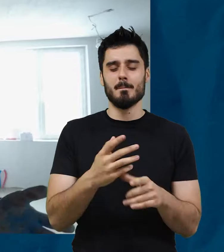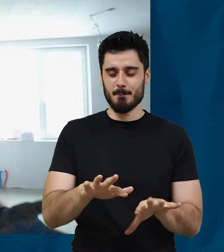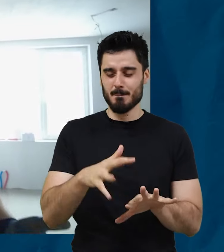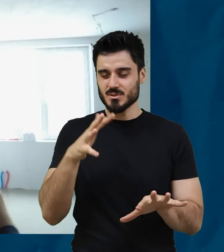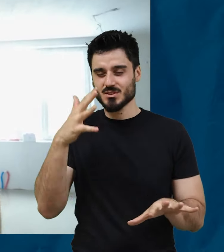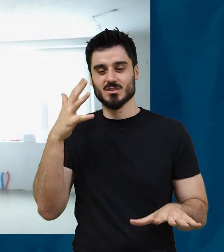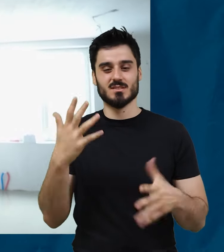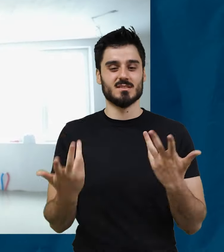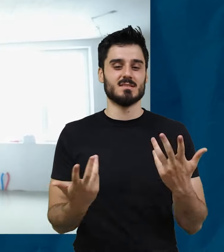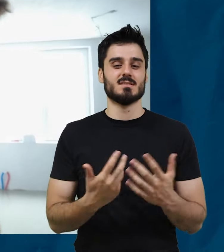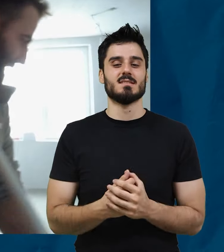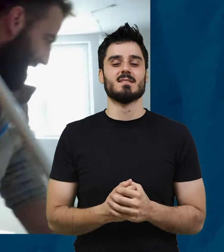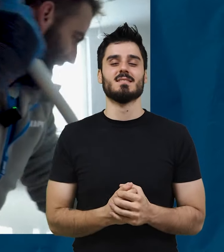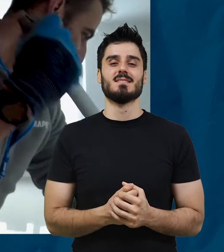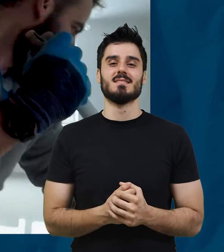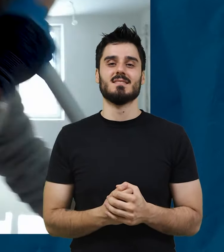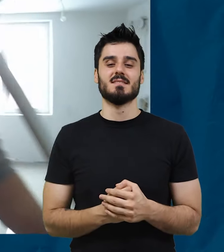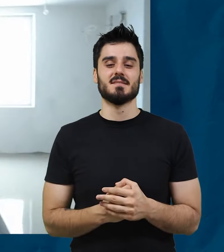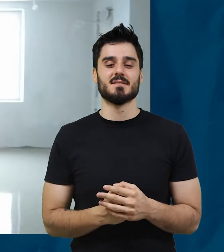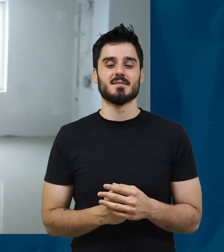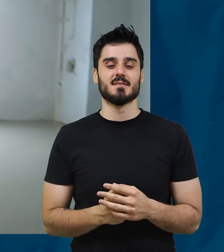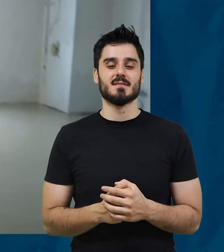блинк, блинк, блинк,